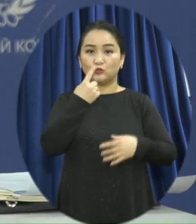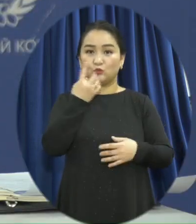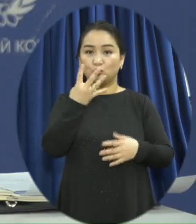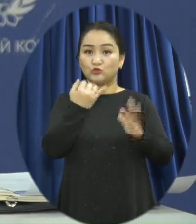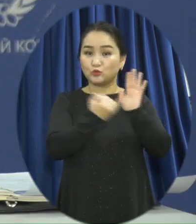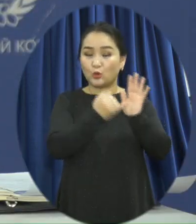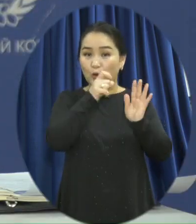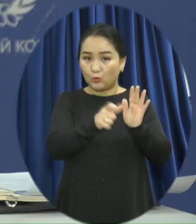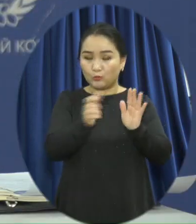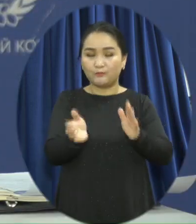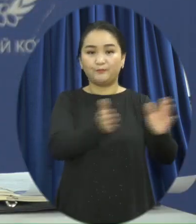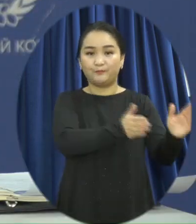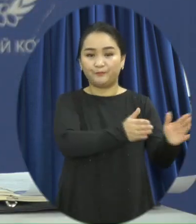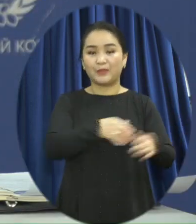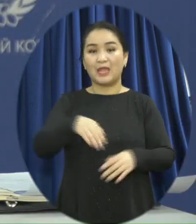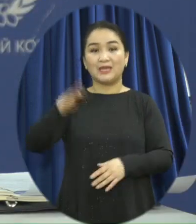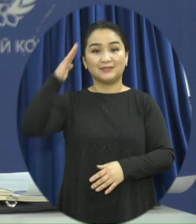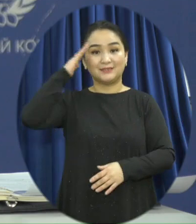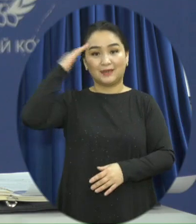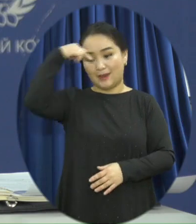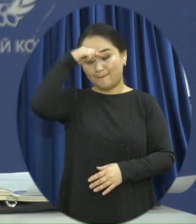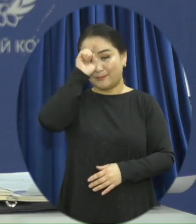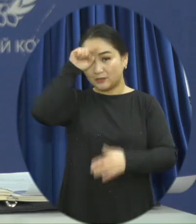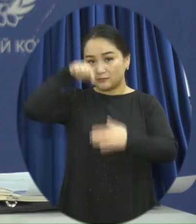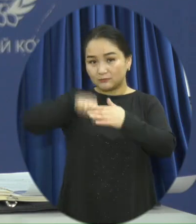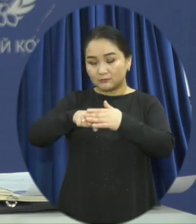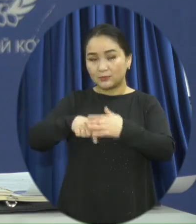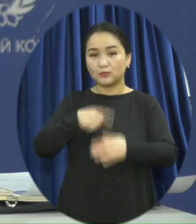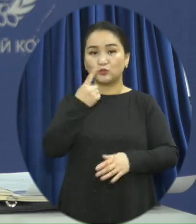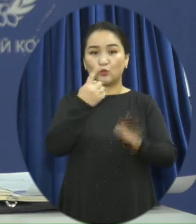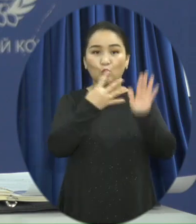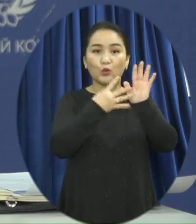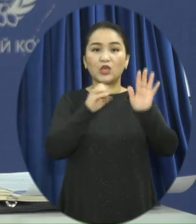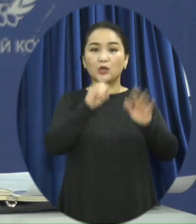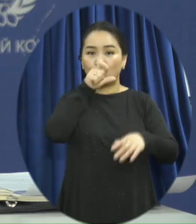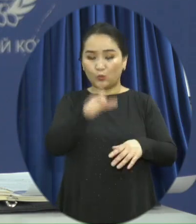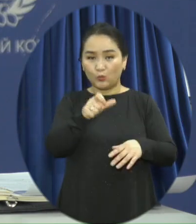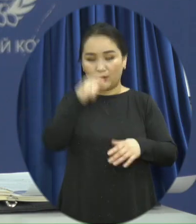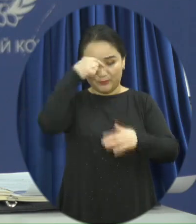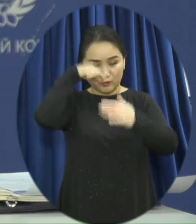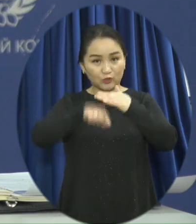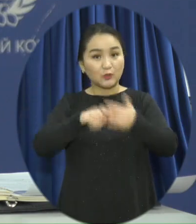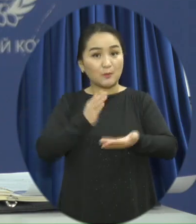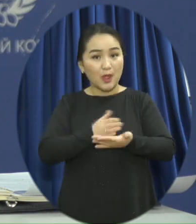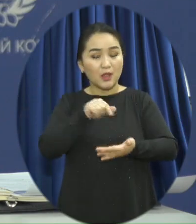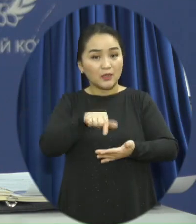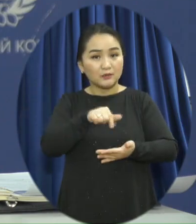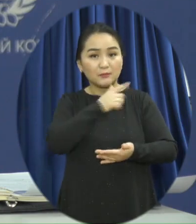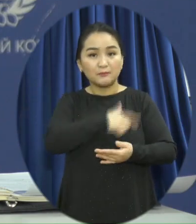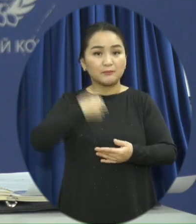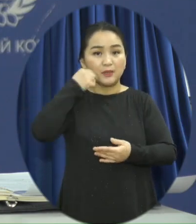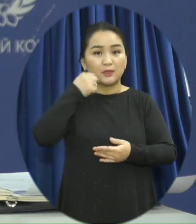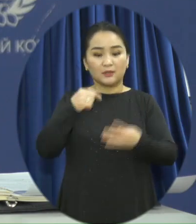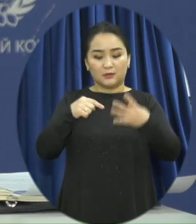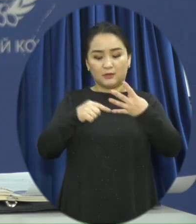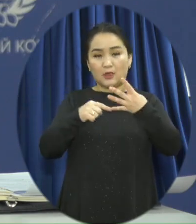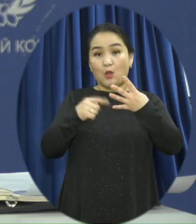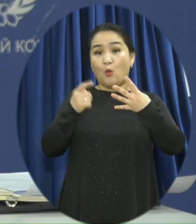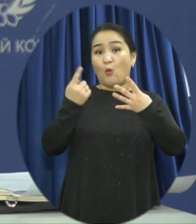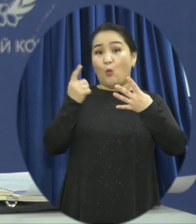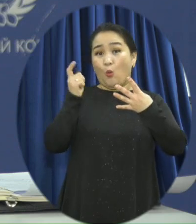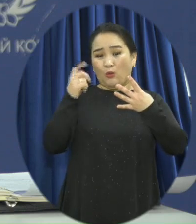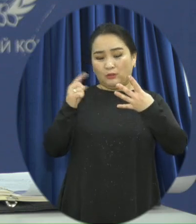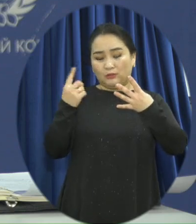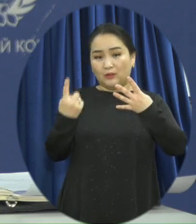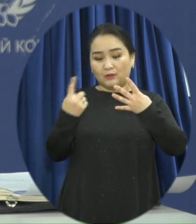146 эмчлэгдэж байна. За цэргийн төв эмнэлэгт 190 хүн эмчилэгдэж байна. За үүнээс нэг хүнд хүн бас нэг. За хүнд